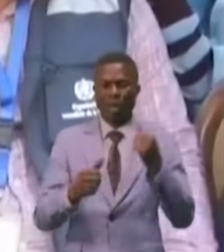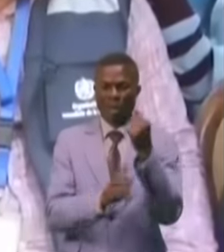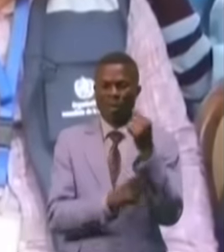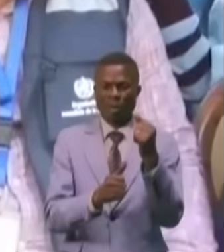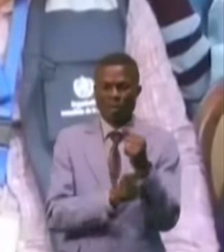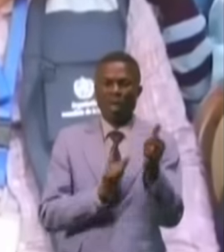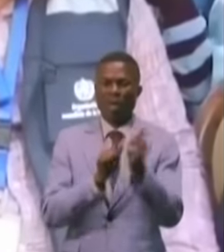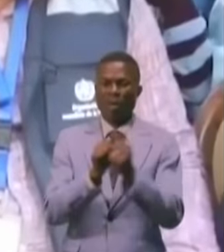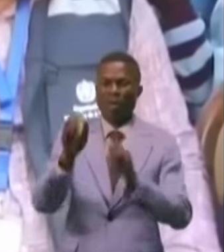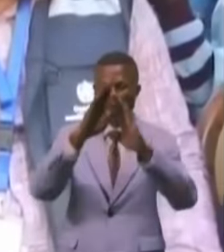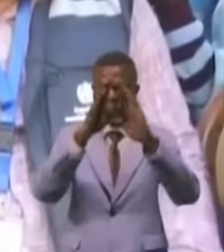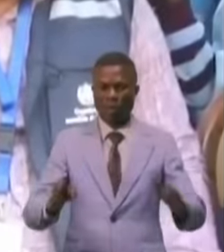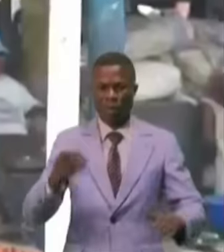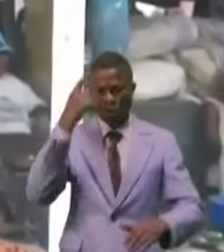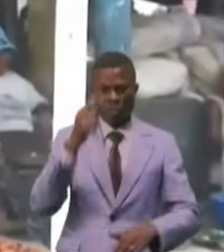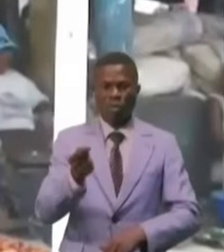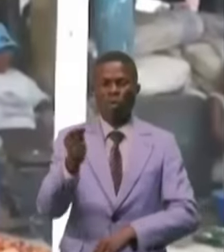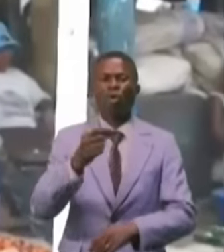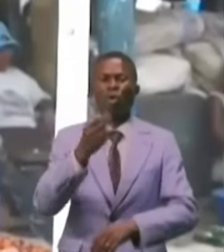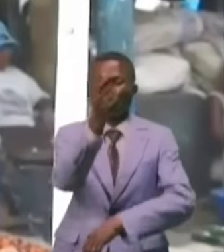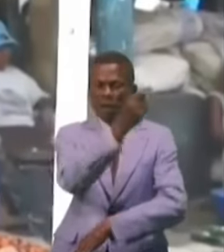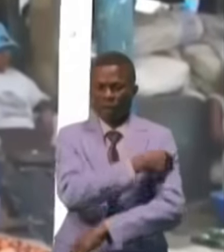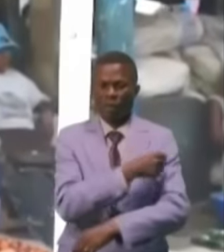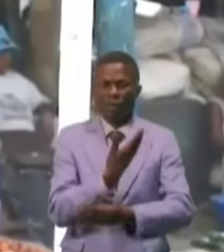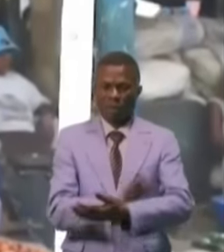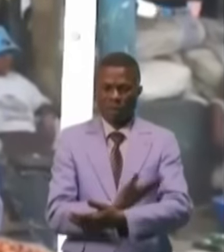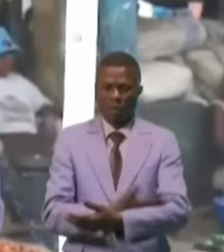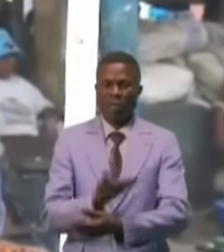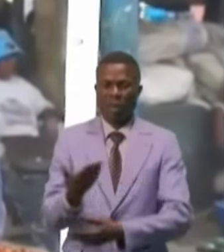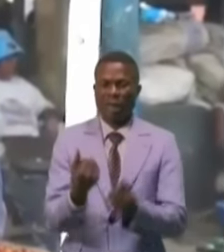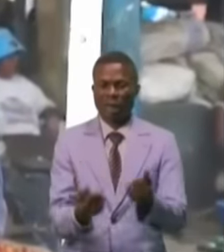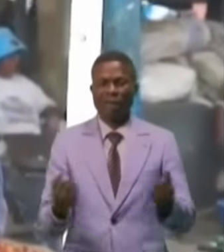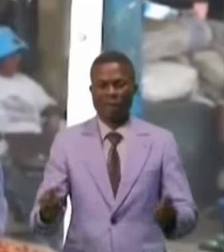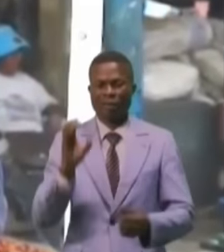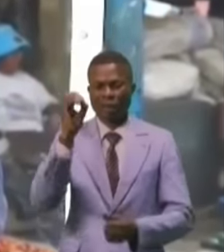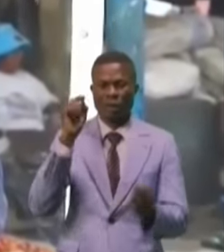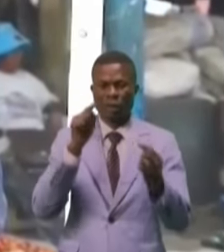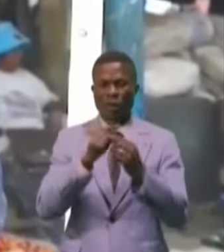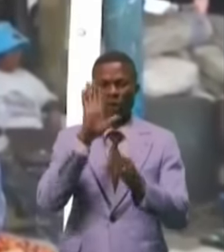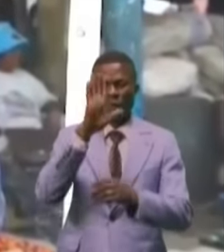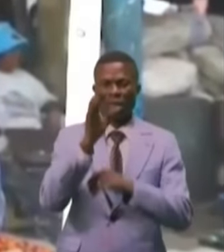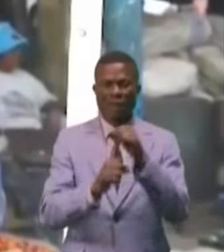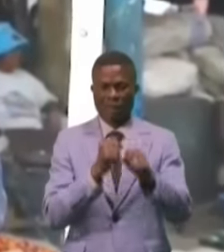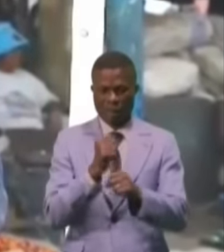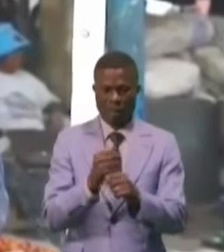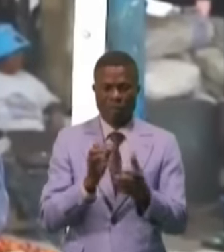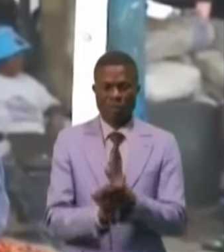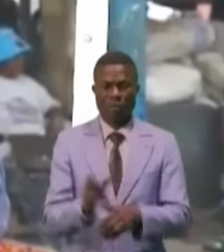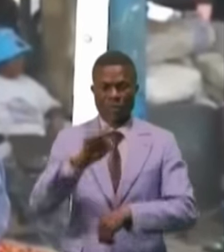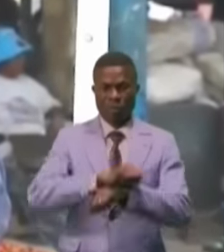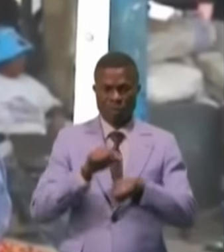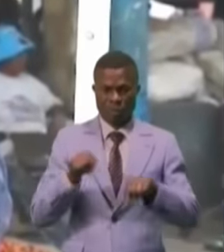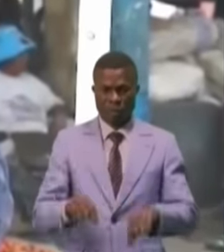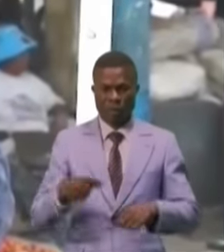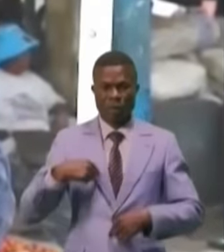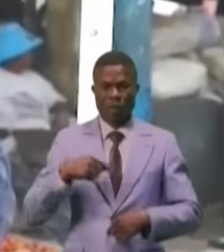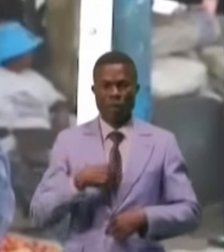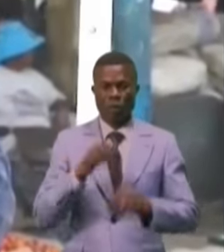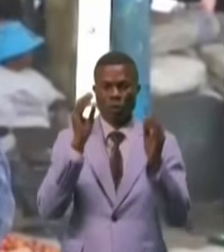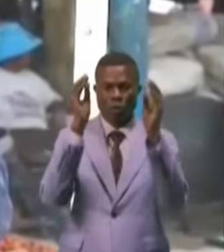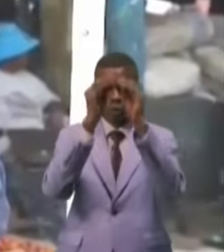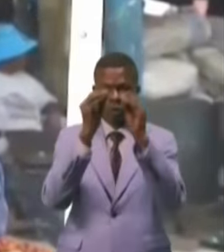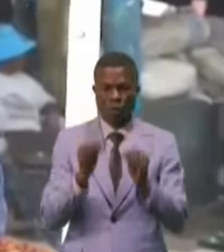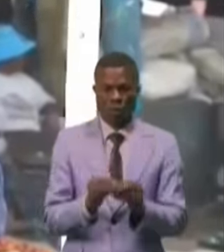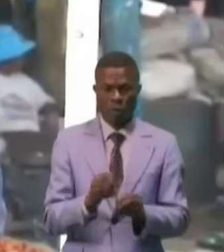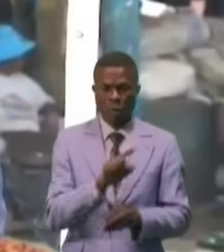qui passeront dans leur ménage. Dans le pays, il y a soit Tahiti, il y a de la RDC. À ce jour, nous avons enregistré plus